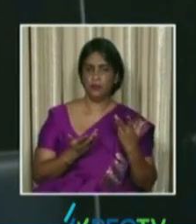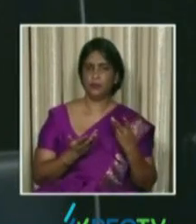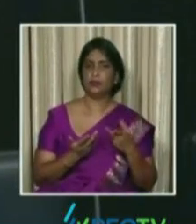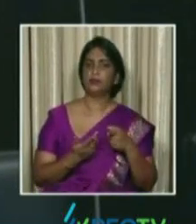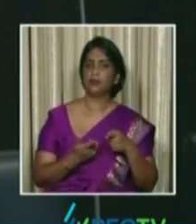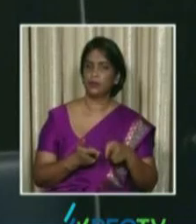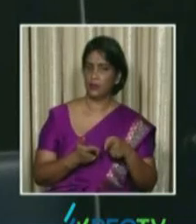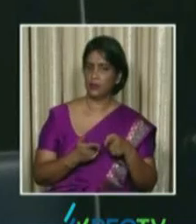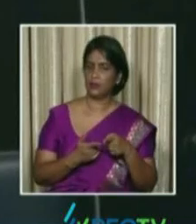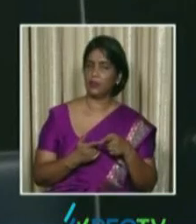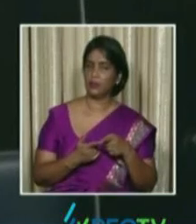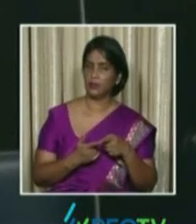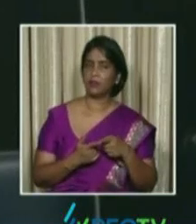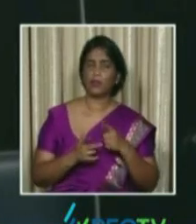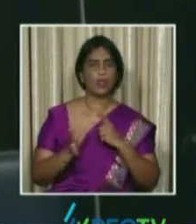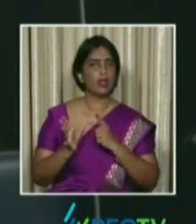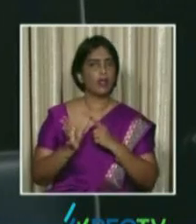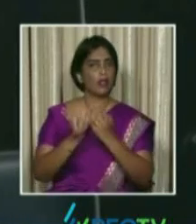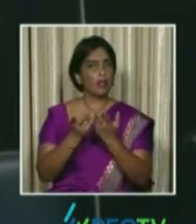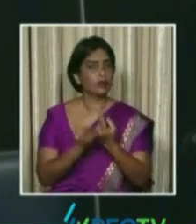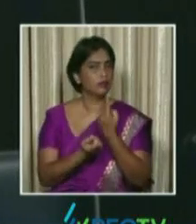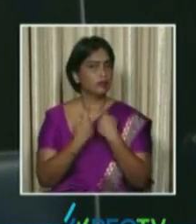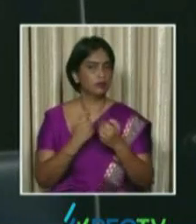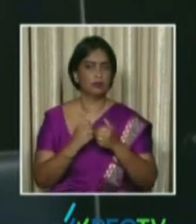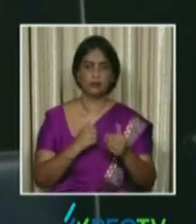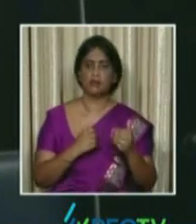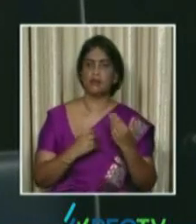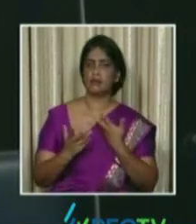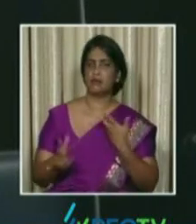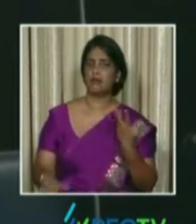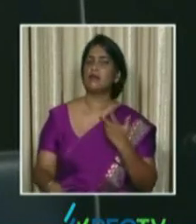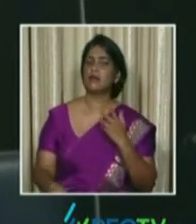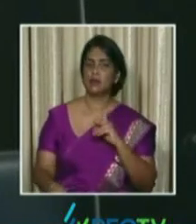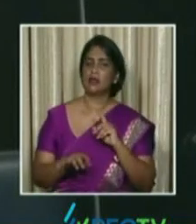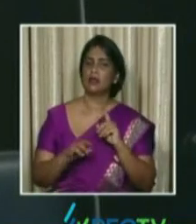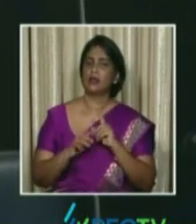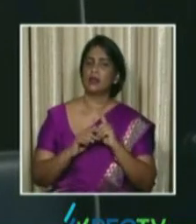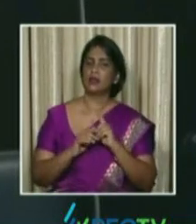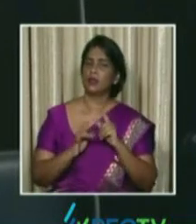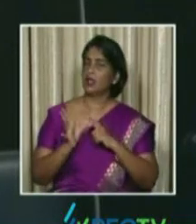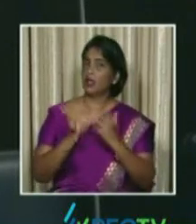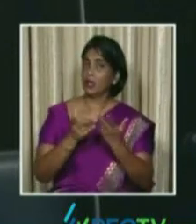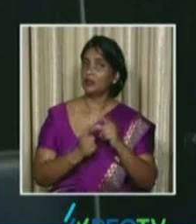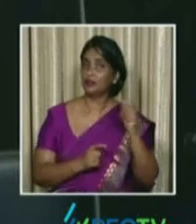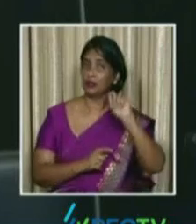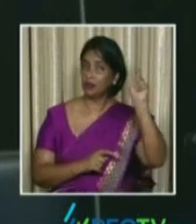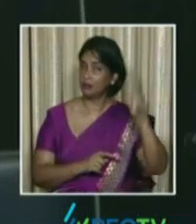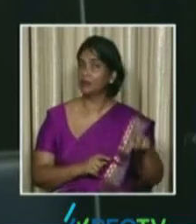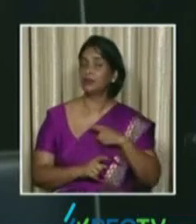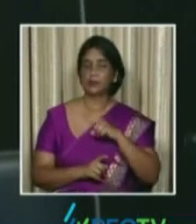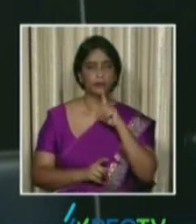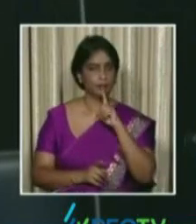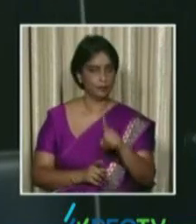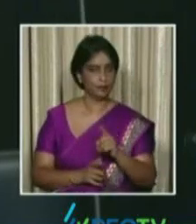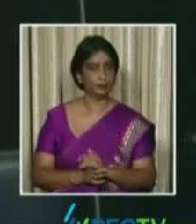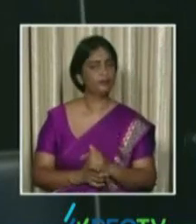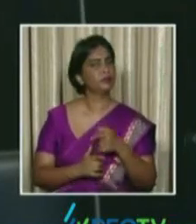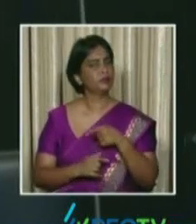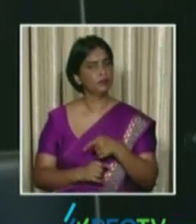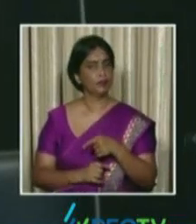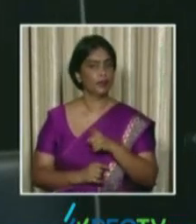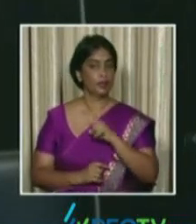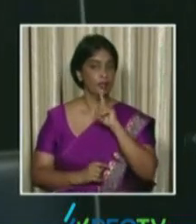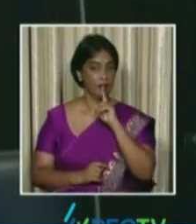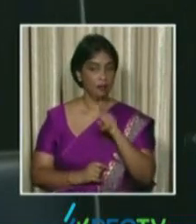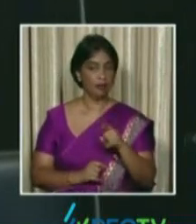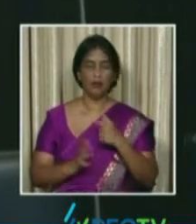මේක විගණනයට යටත් කරගන්න බෑයි කියලා විගණාධිපති මේ වාර්තාවේ ප්‍රකාශ කරලා තියෙනවා. එතකොට දැන්